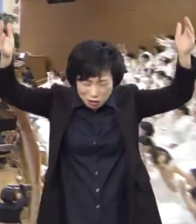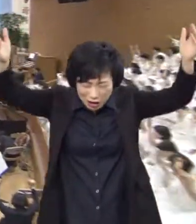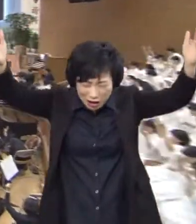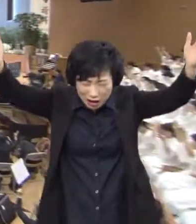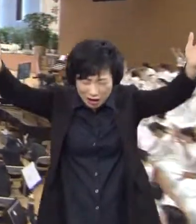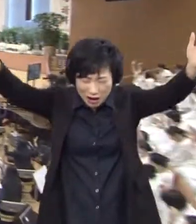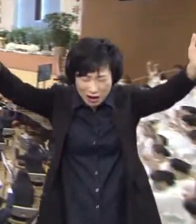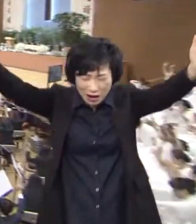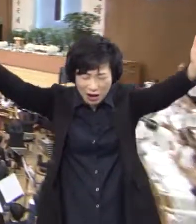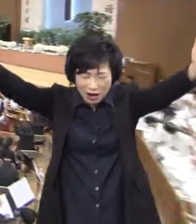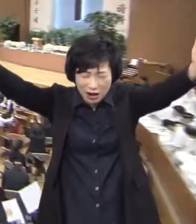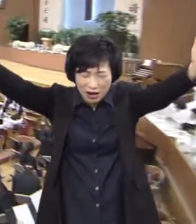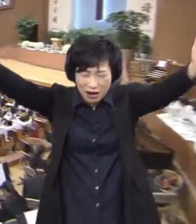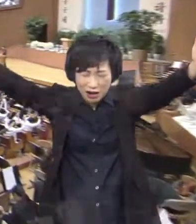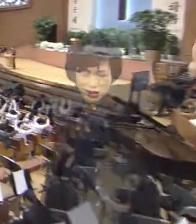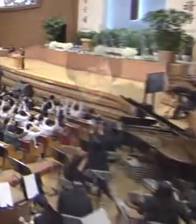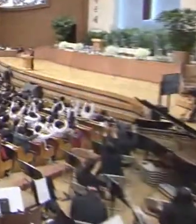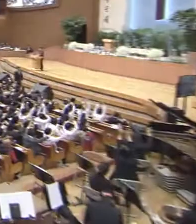주여,